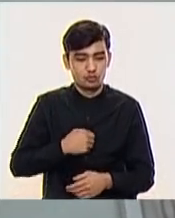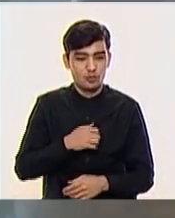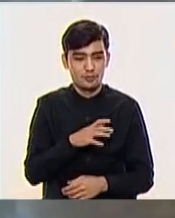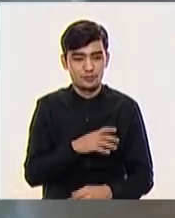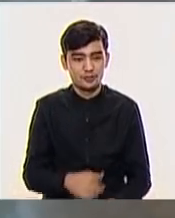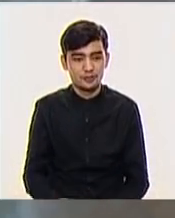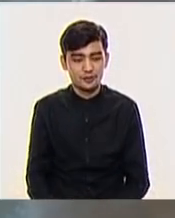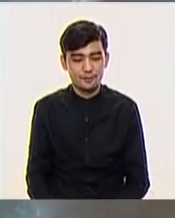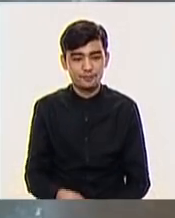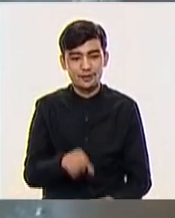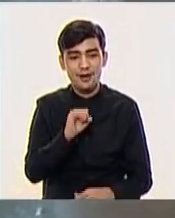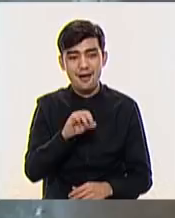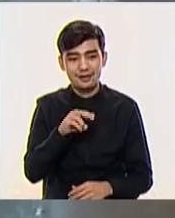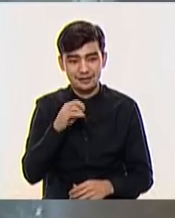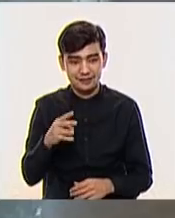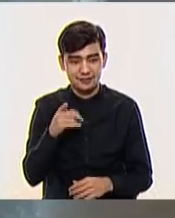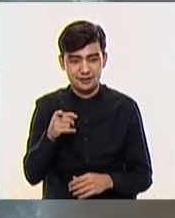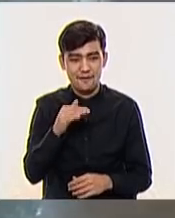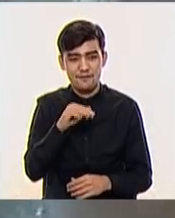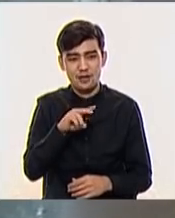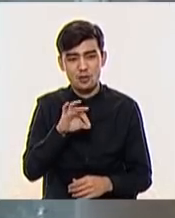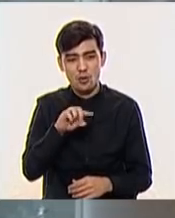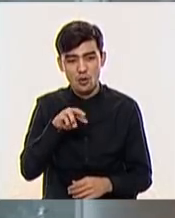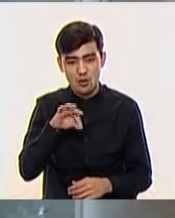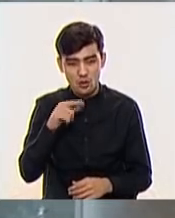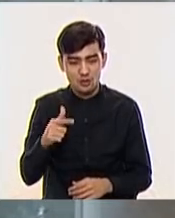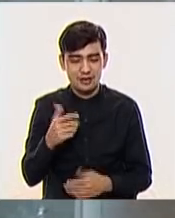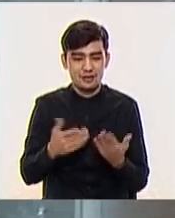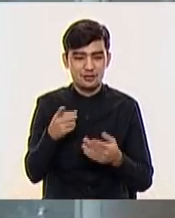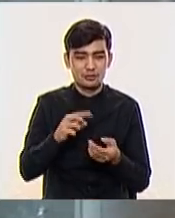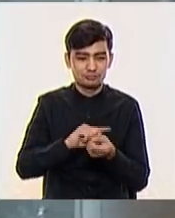булығыпты. Айқын ешқандай да филолог аудармашы емес.